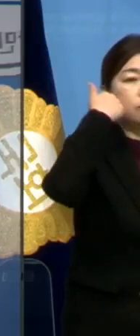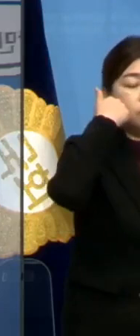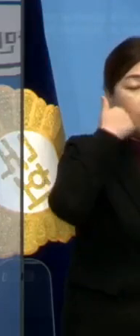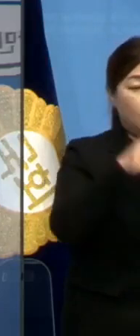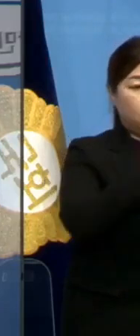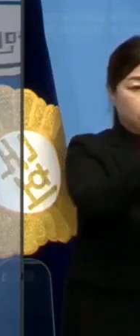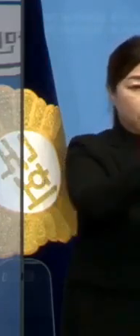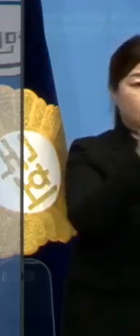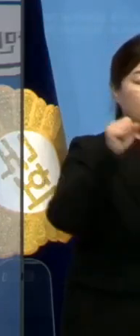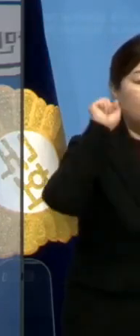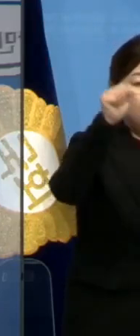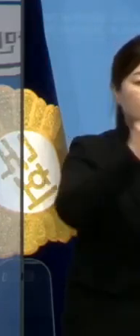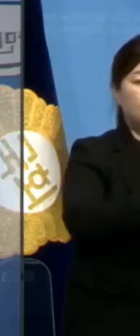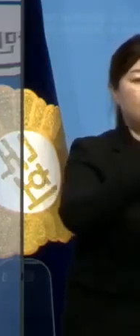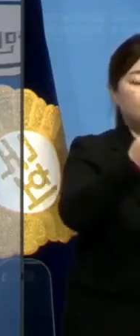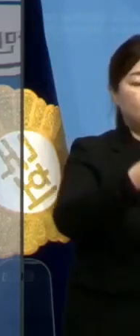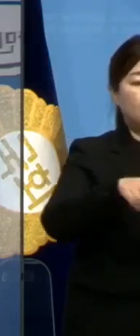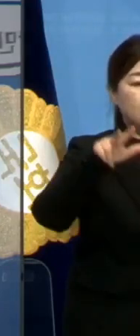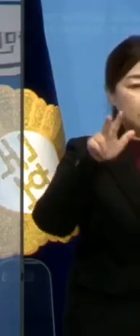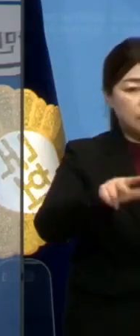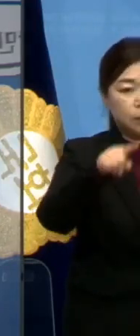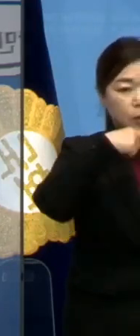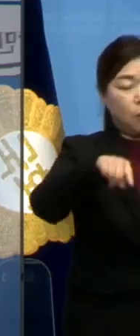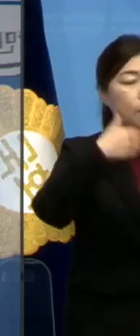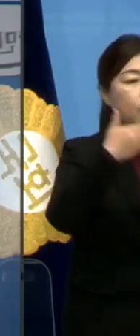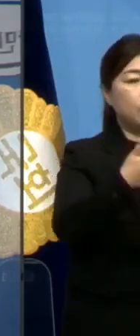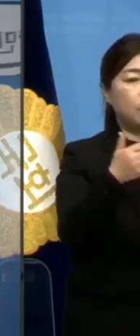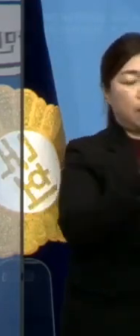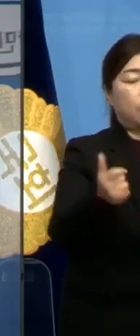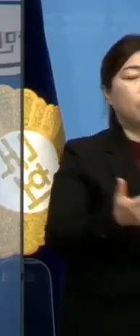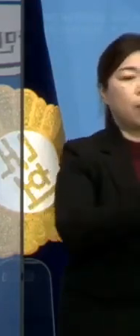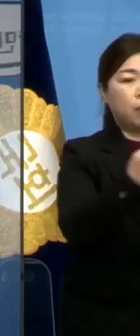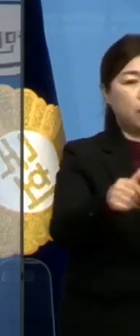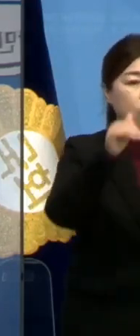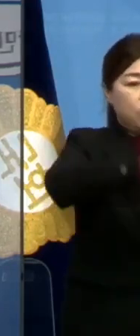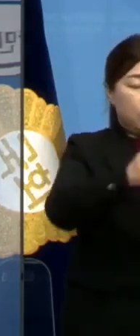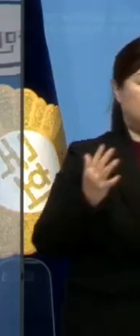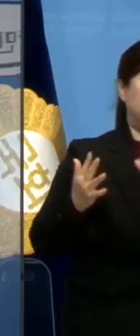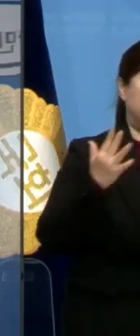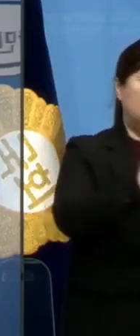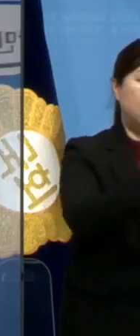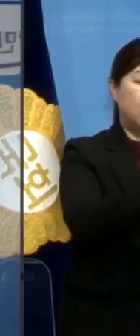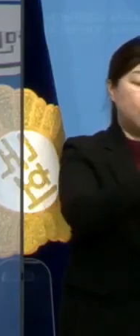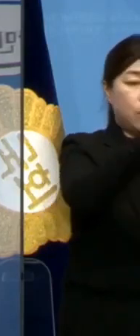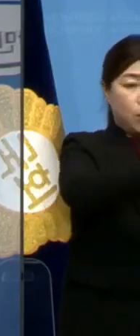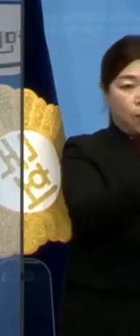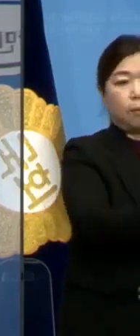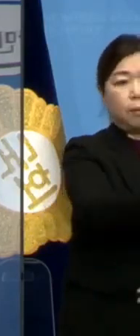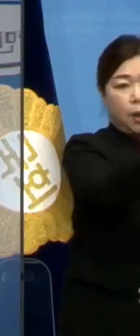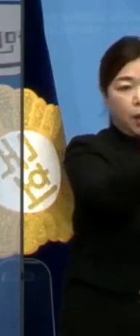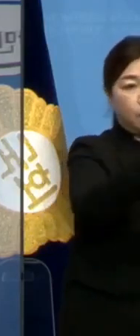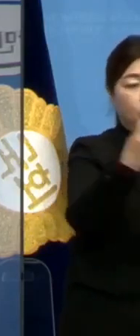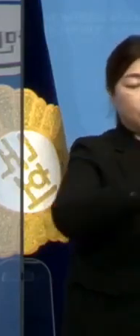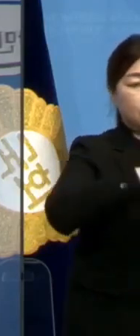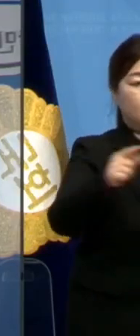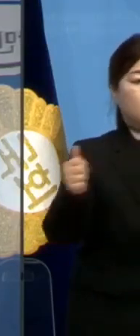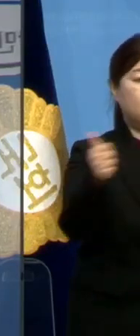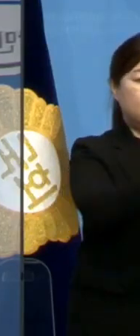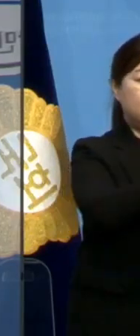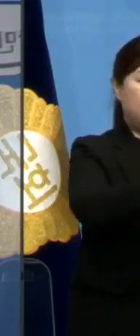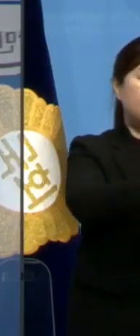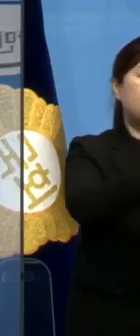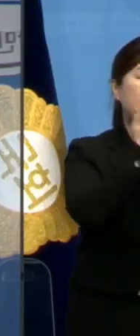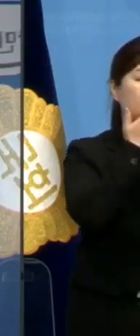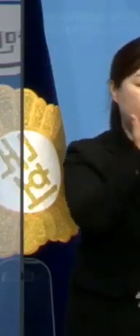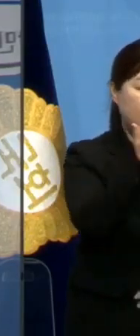되더라도 이 정권에 반대하는 모든 분들이 투표장으로 달려나가 선거 승리는 물론 정권교체 교